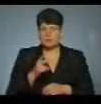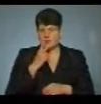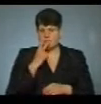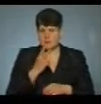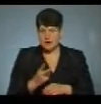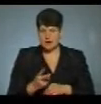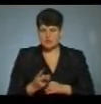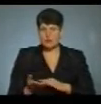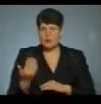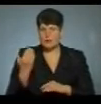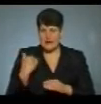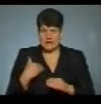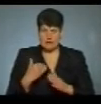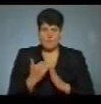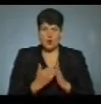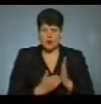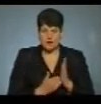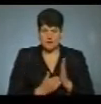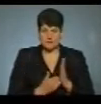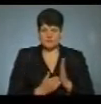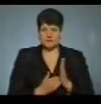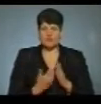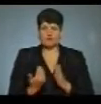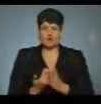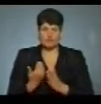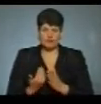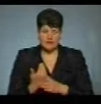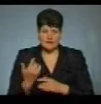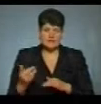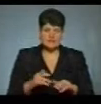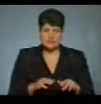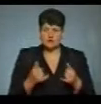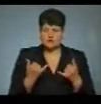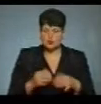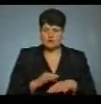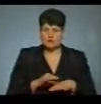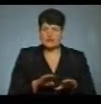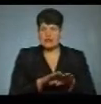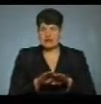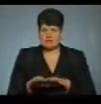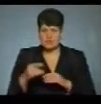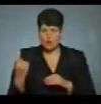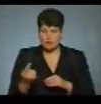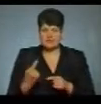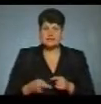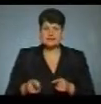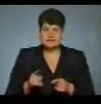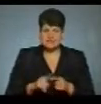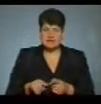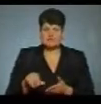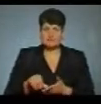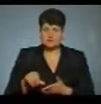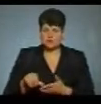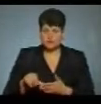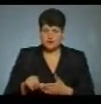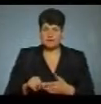попередній програмі, так, і в випусках новин про те, які заходи сьогодні проводяться на рівні області, це і виступав,